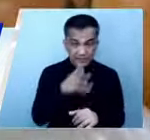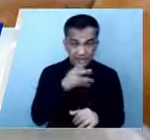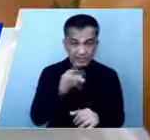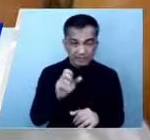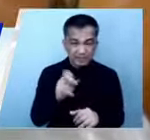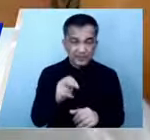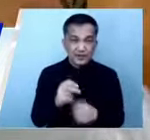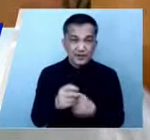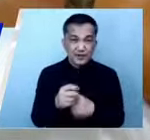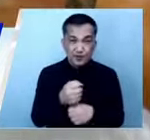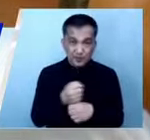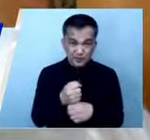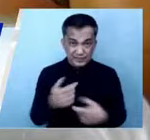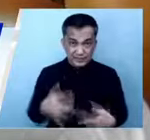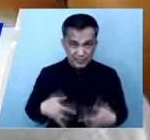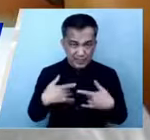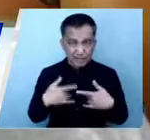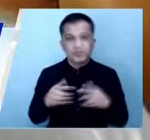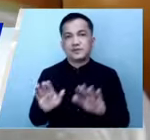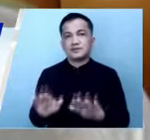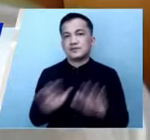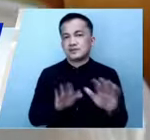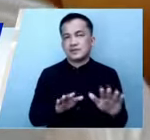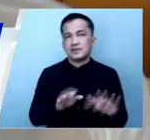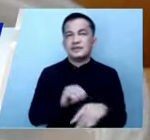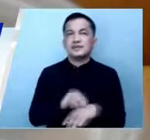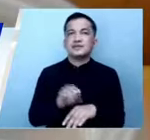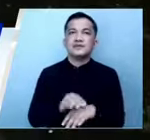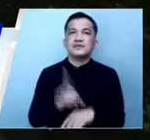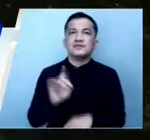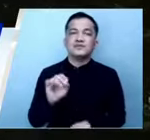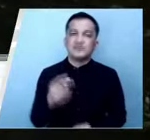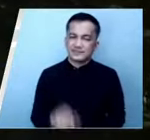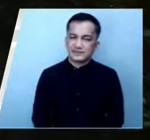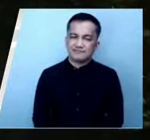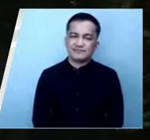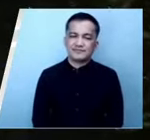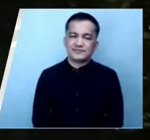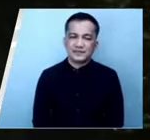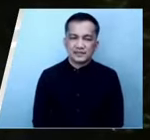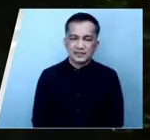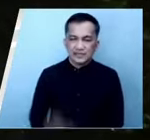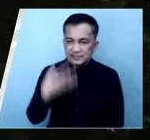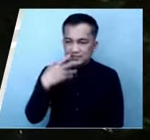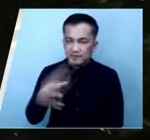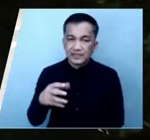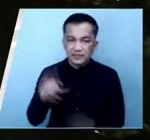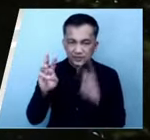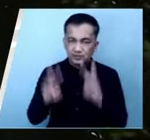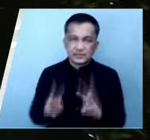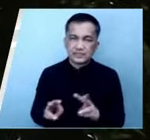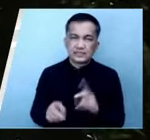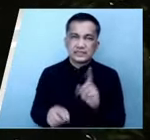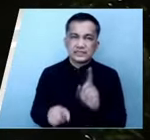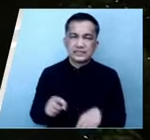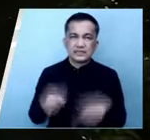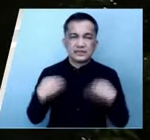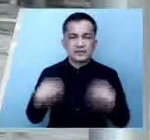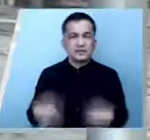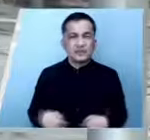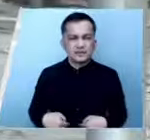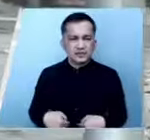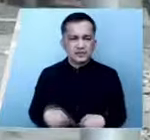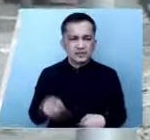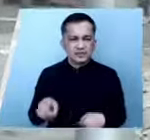life? Hinay-hinay payo ng DOH. Sa mainit na panahon, hindi kaya ng katawan natin na alisin yung